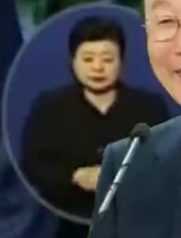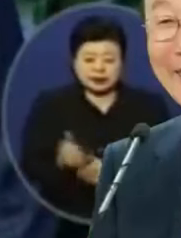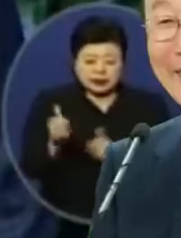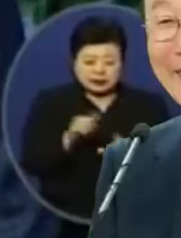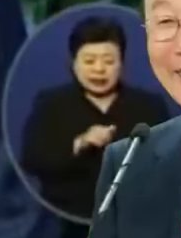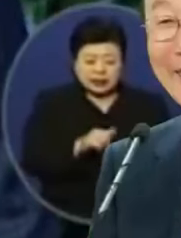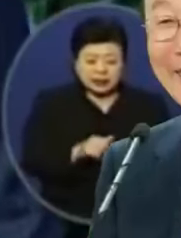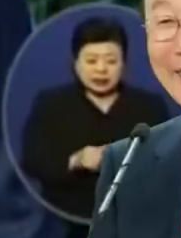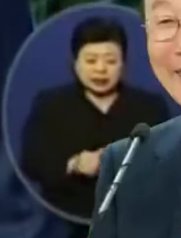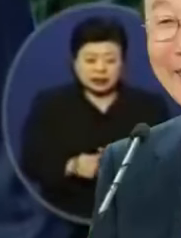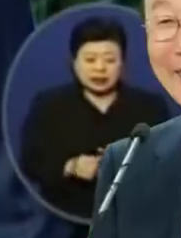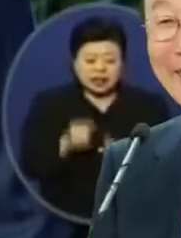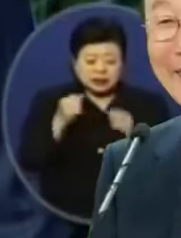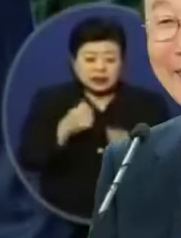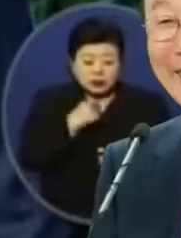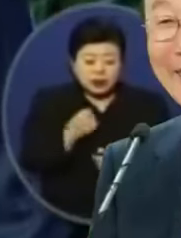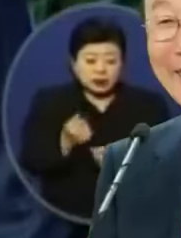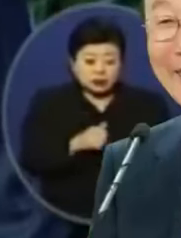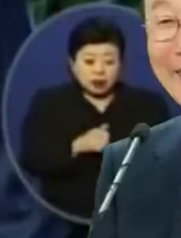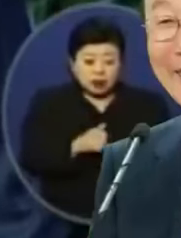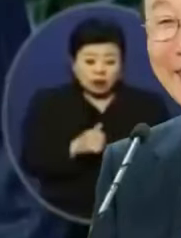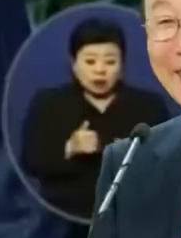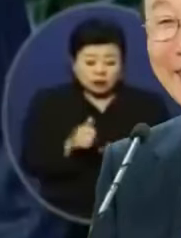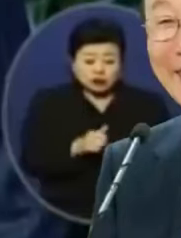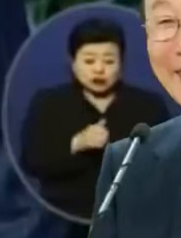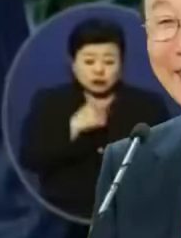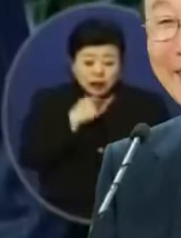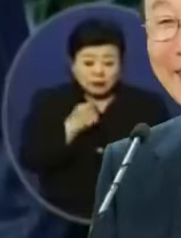하면 오히려 죽고 죽으면